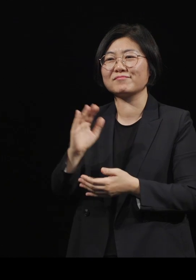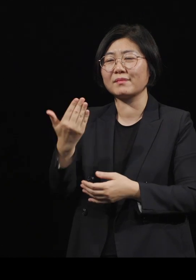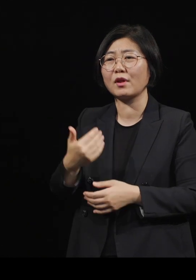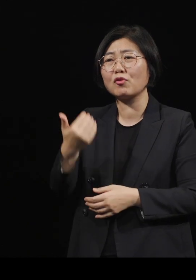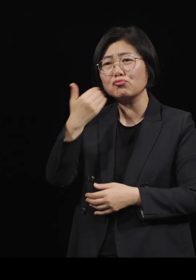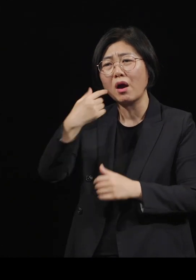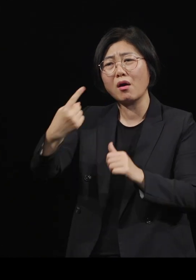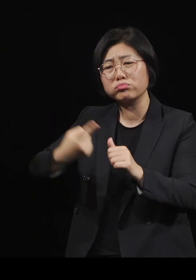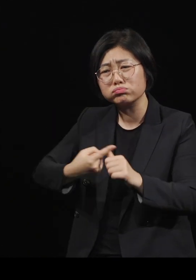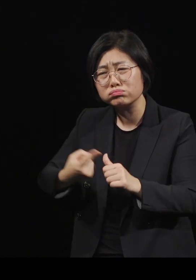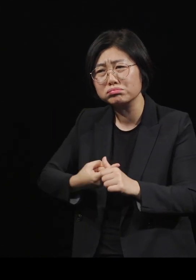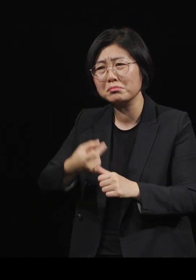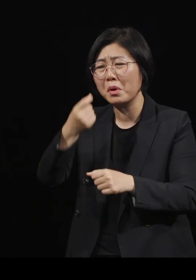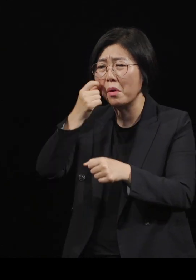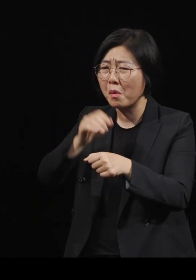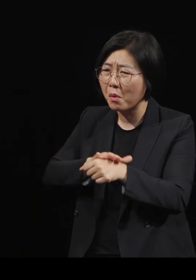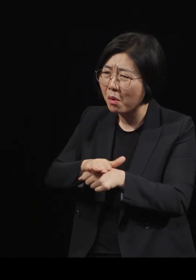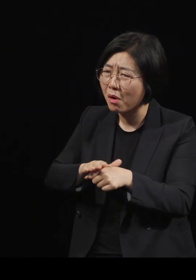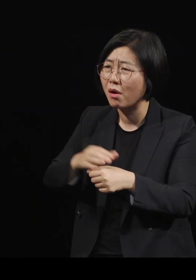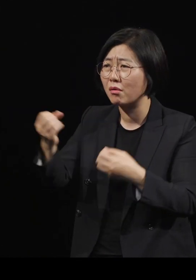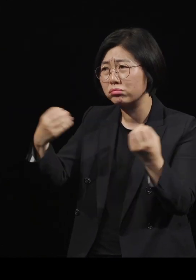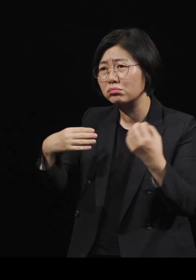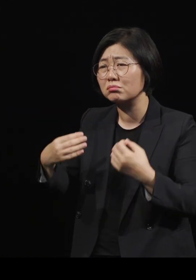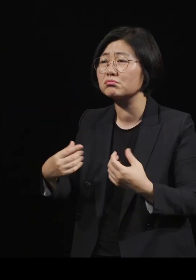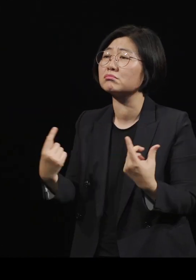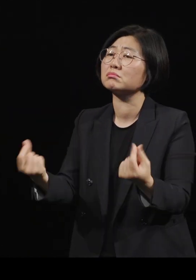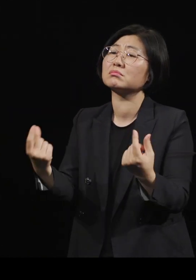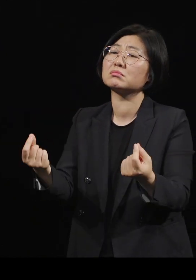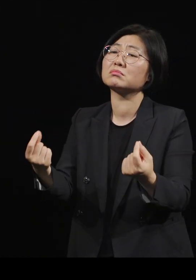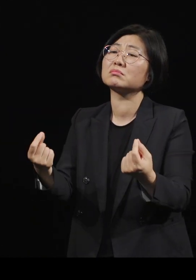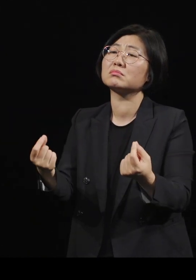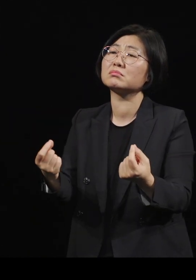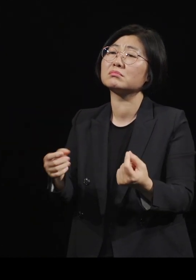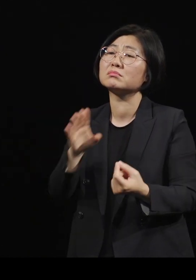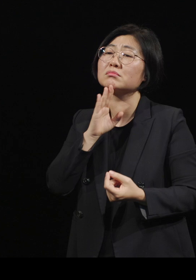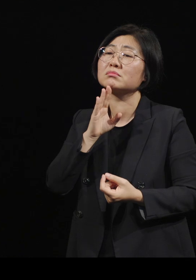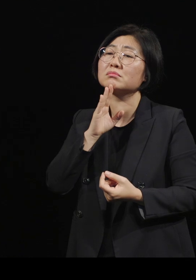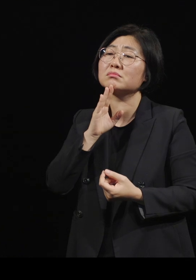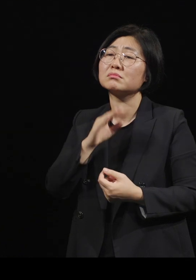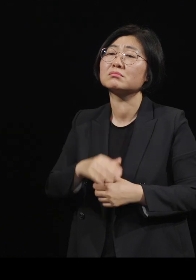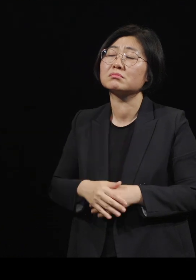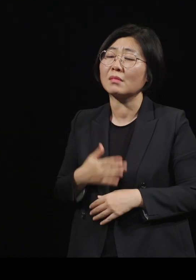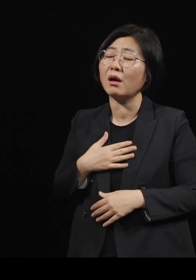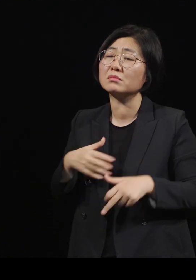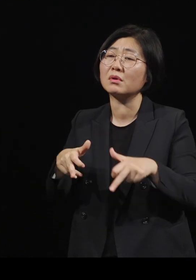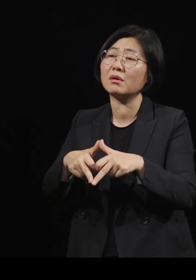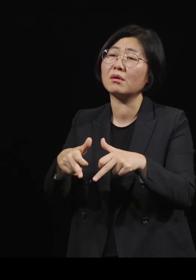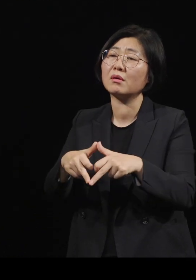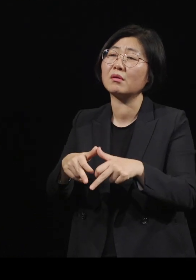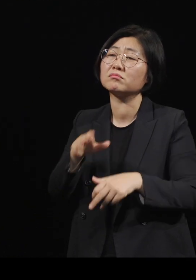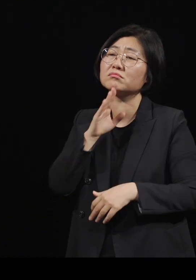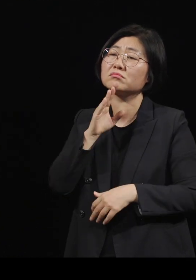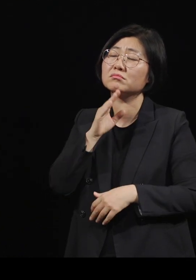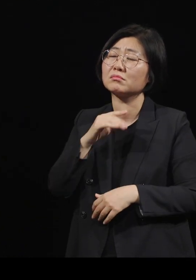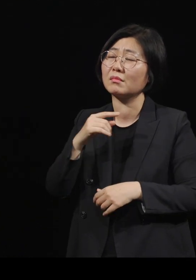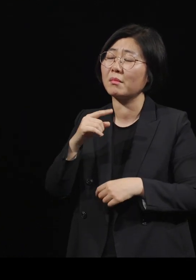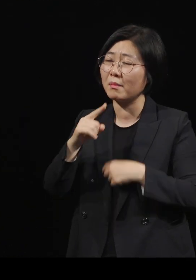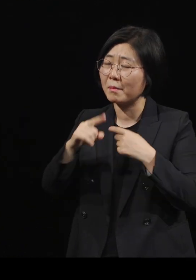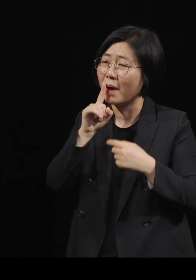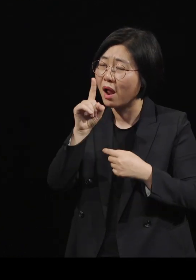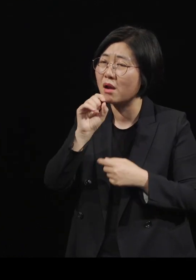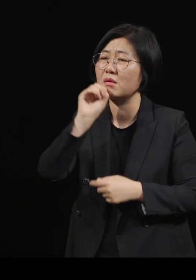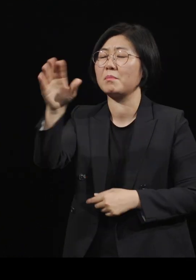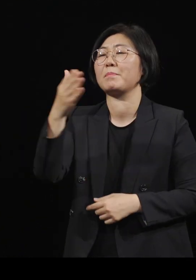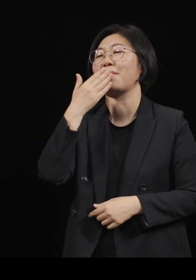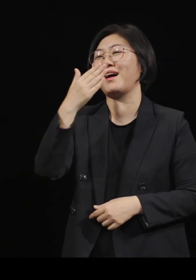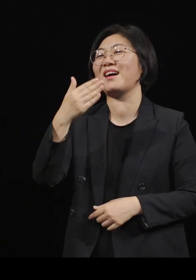누가 어떻게 놀리든 동정을 하든 그래 나 장애인이야 라고